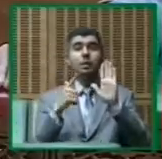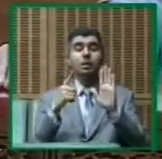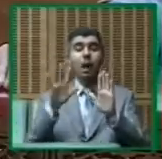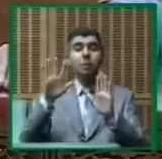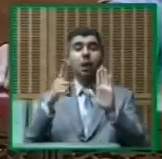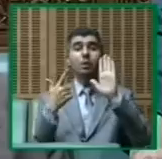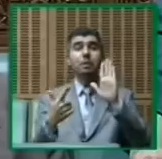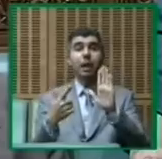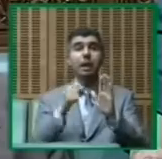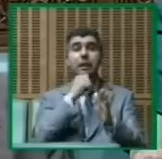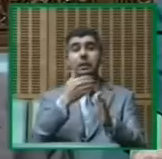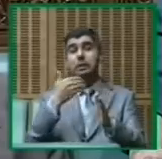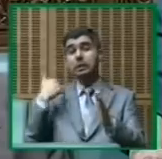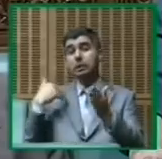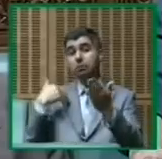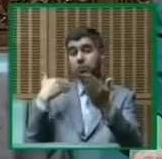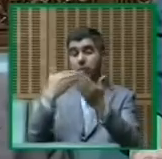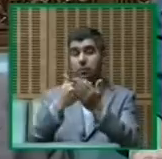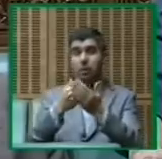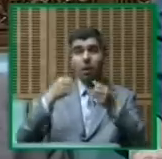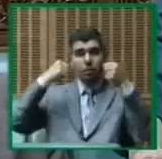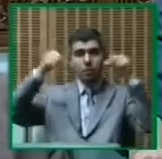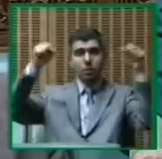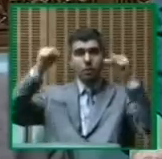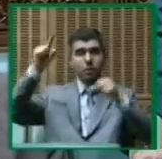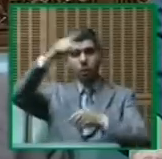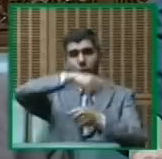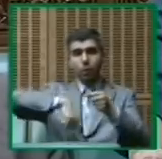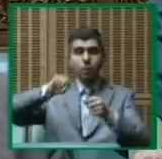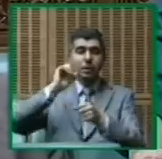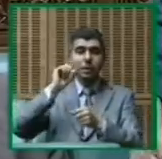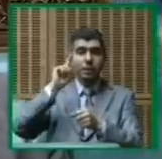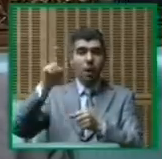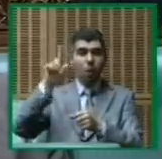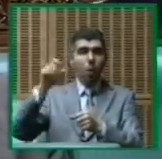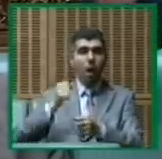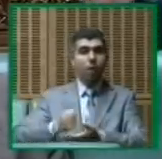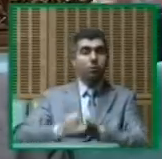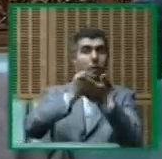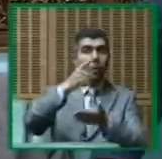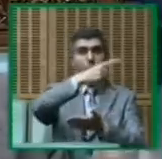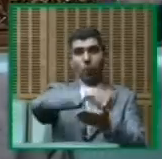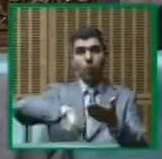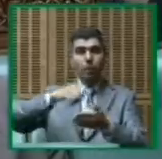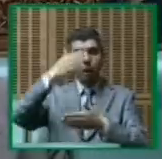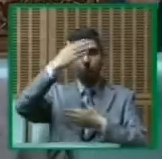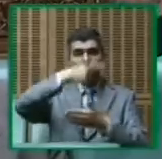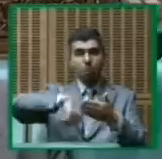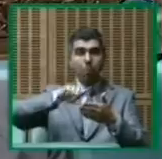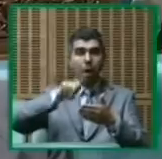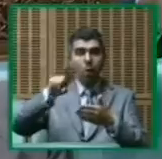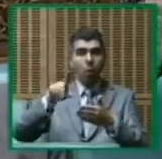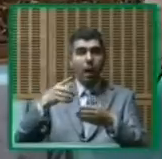يخص المسيرة الخضراء المضفرة وكيفاش كانت ناجحة، وفي واحد الظرف وجيز كيفاش هيئوا